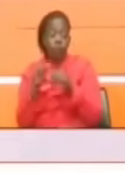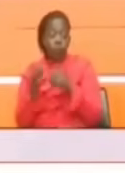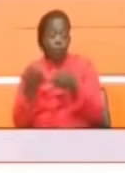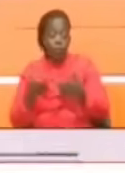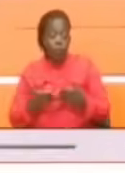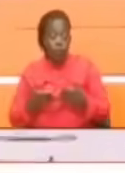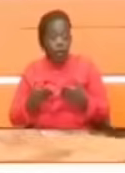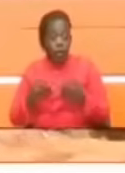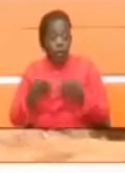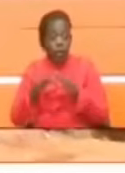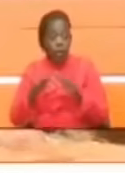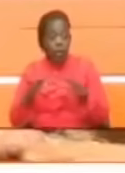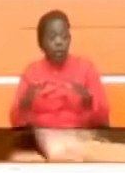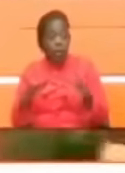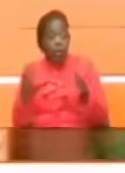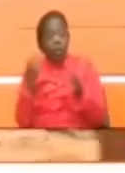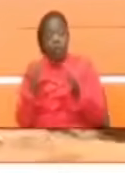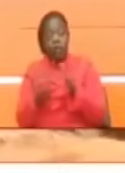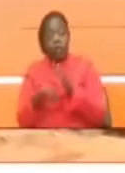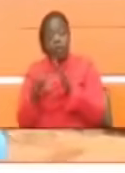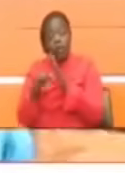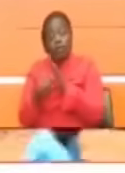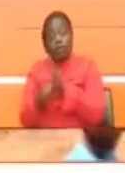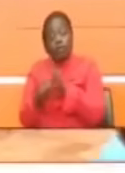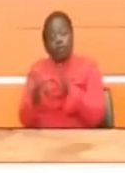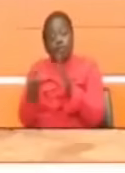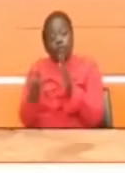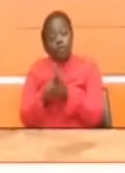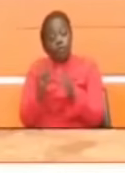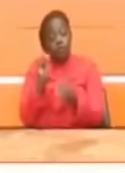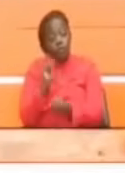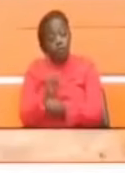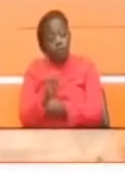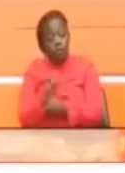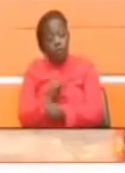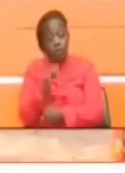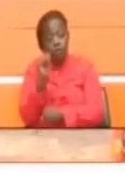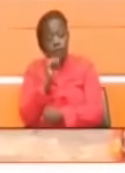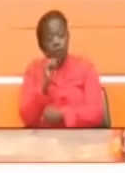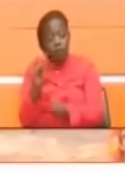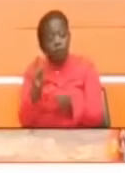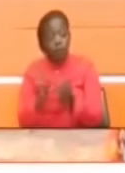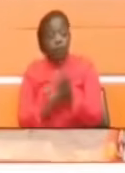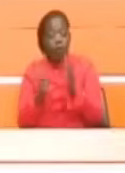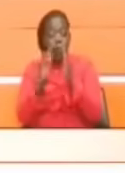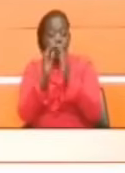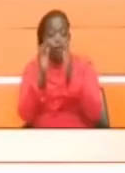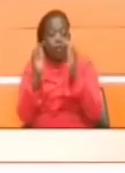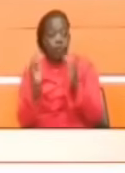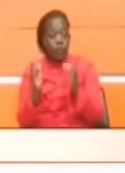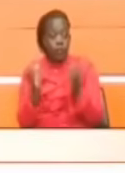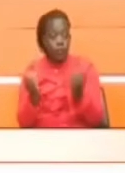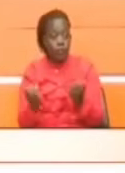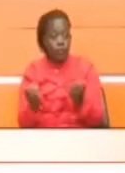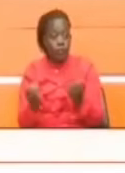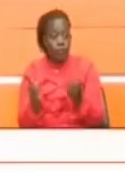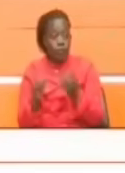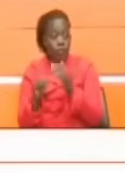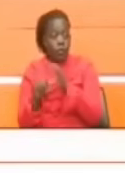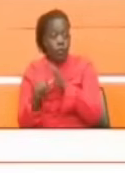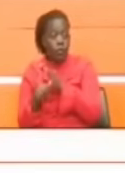bwannannyini bwa poloti eno agambye nti ensonga amateeka agajja kuzikolako omukadde afuna obwenkanya. Nene